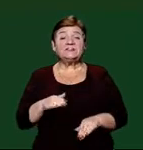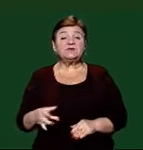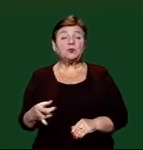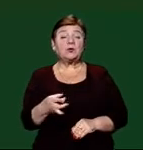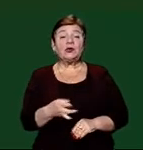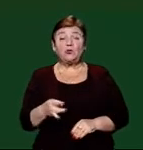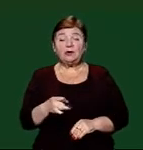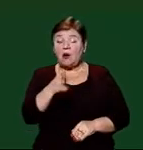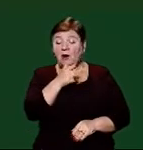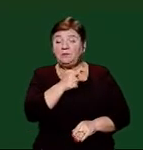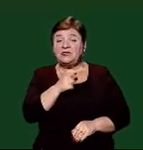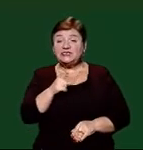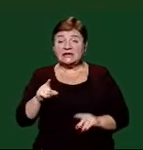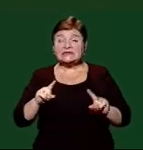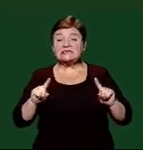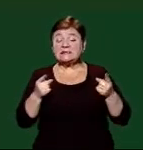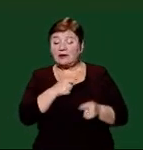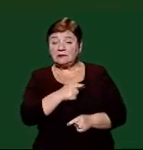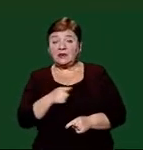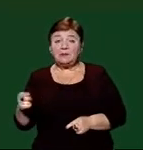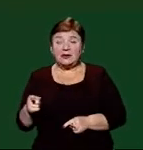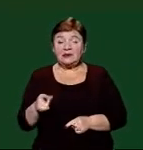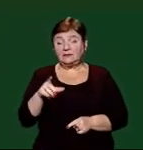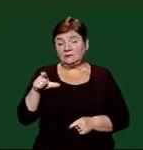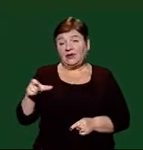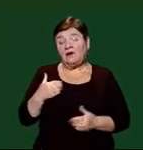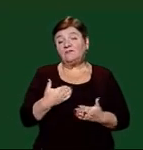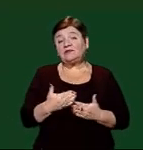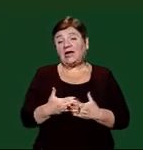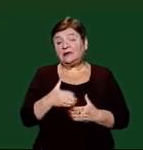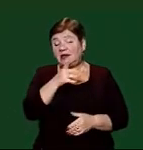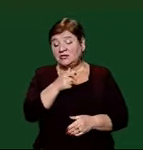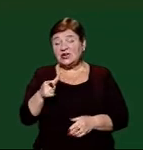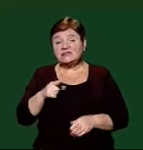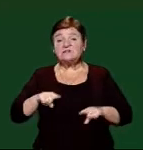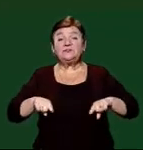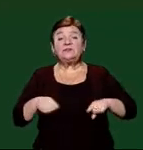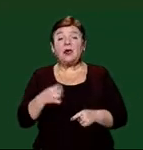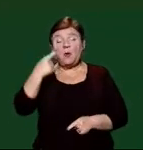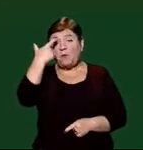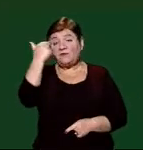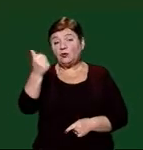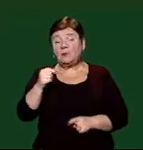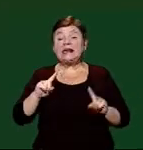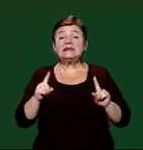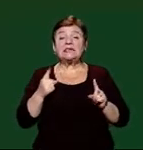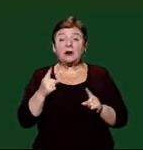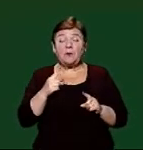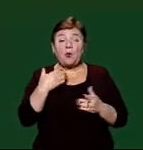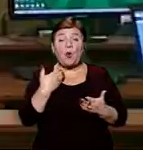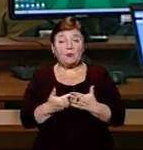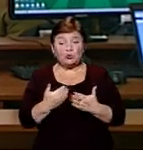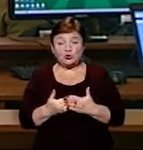районі під час отримання чергової суми данини. В даний час вирішується питання щодо повідомлення затриманому про